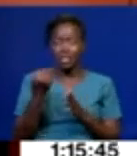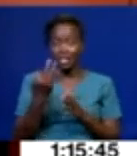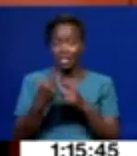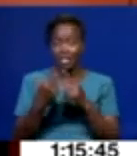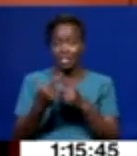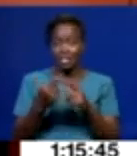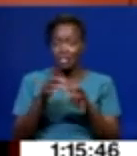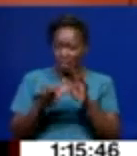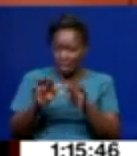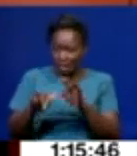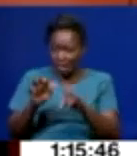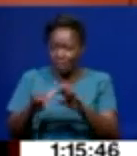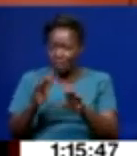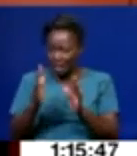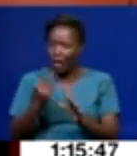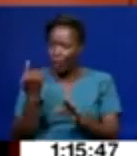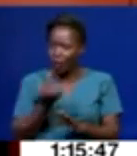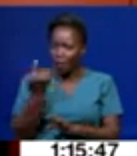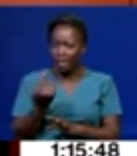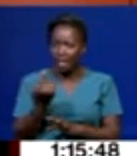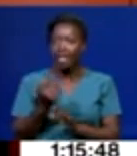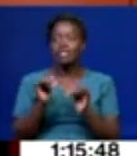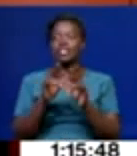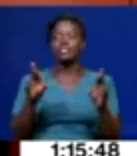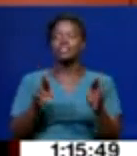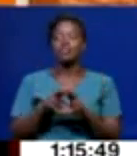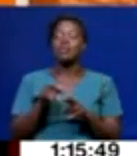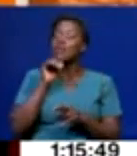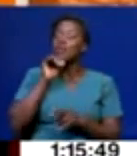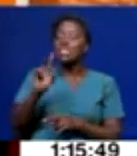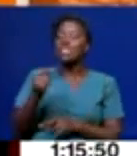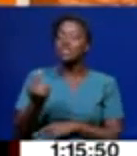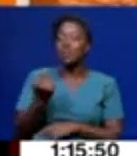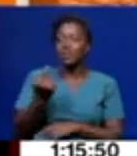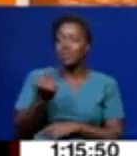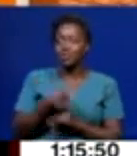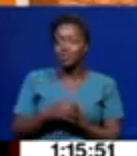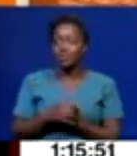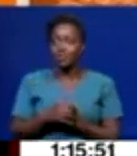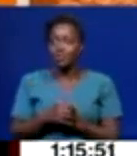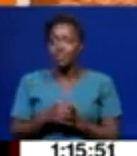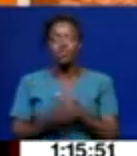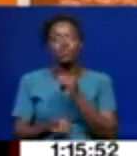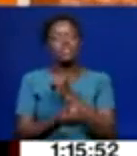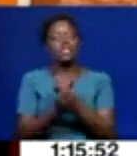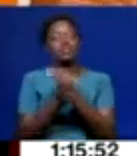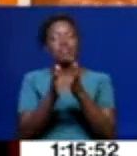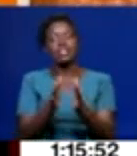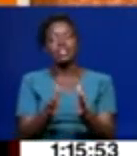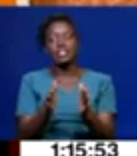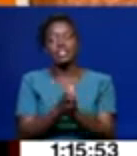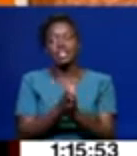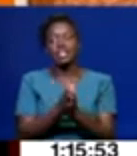ile typewriter ambayo ilikuwa peke yake katika chumba cha habari ilikuwa ni ya Fred Nyongesa Ongalo. Kwa mshauri alikuwa